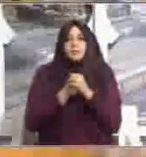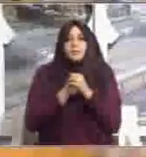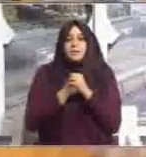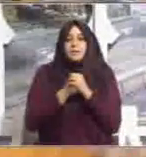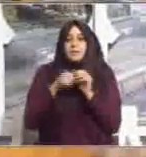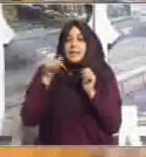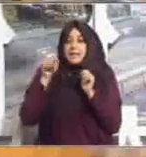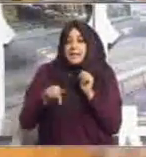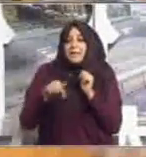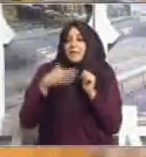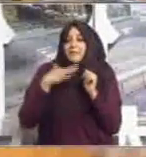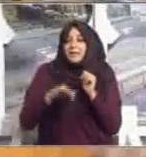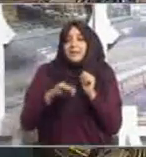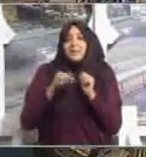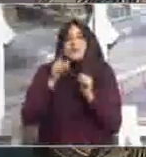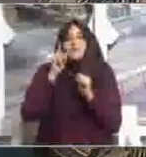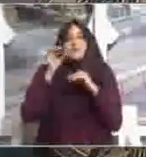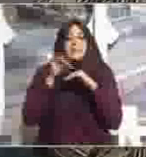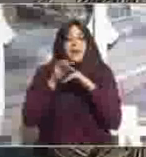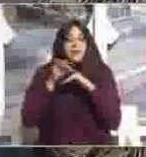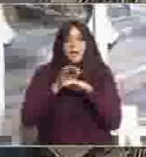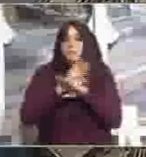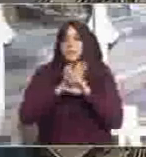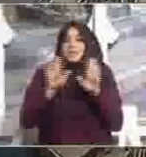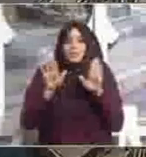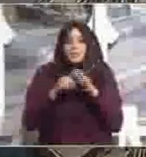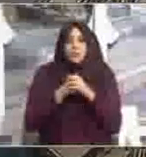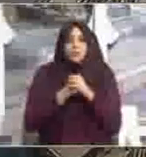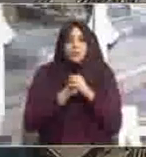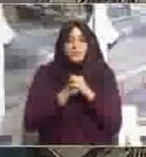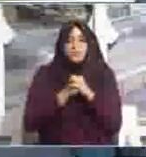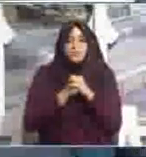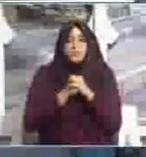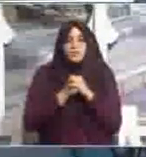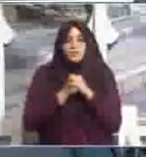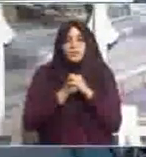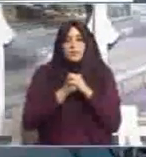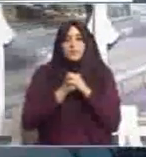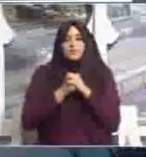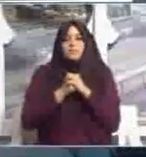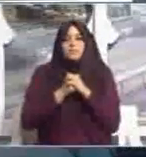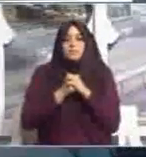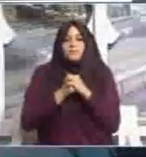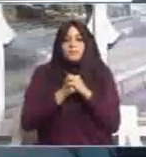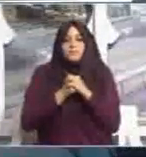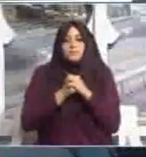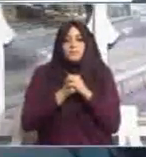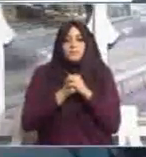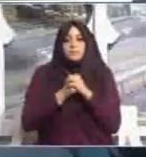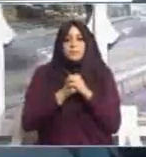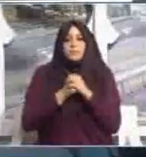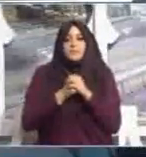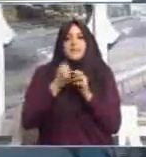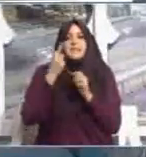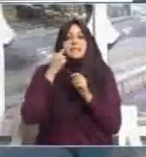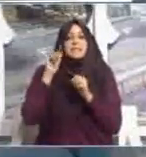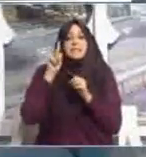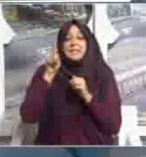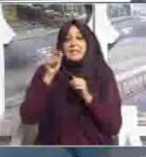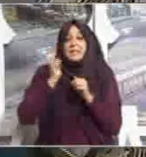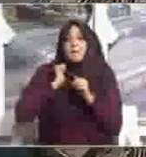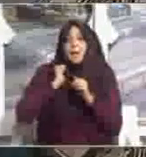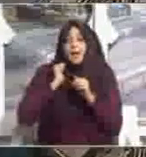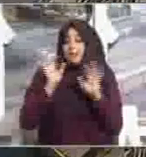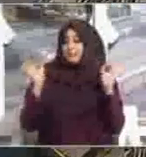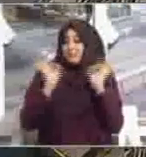بقى إلا الابن، وهذيك الزوجة هم اللي يورثوا. هو لو كان ما خلت مال هذاك صح، صح بأنها ما خلت والو، ما دام ما خلت